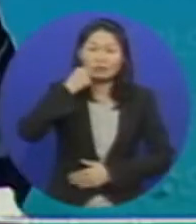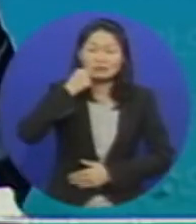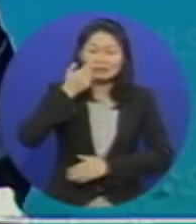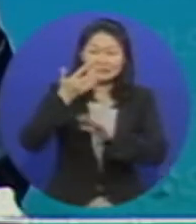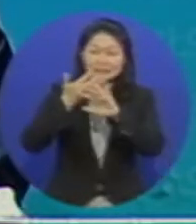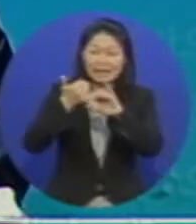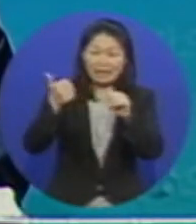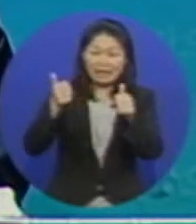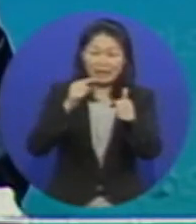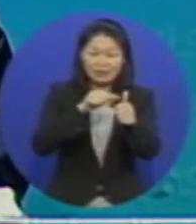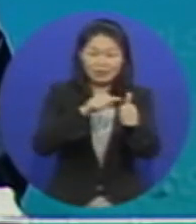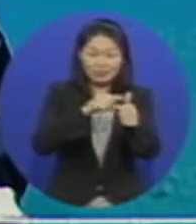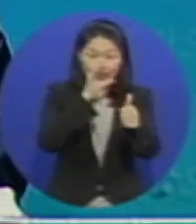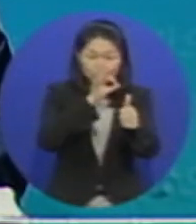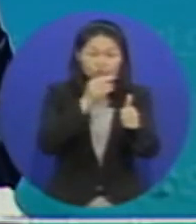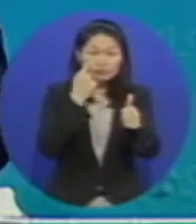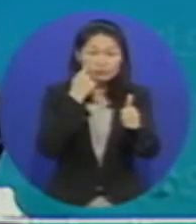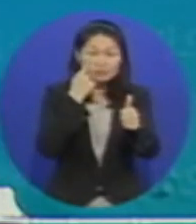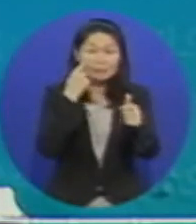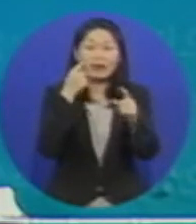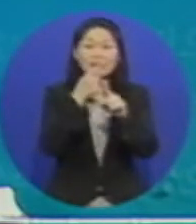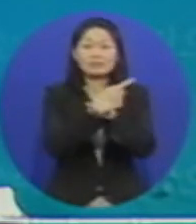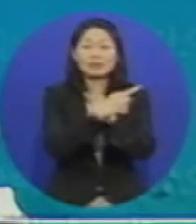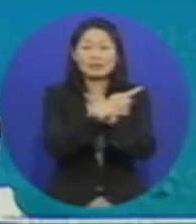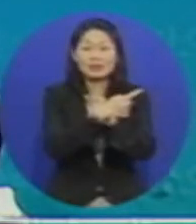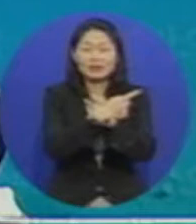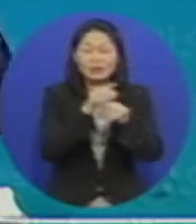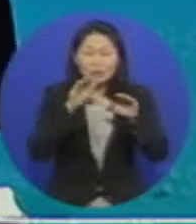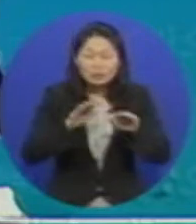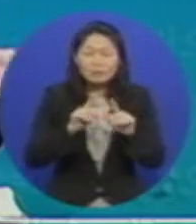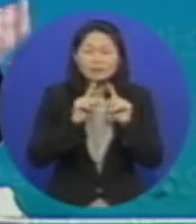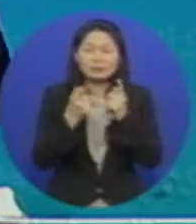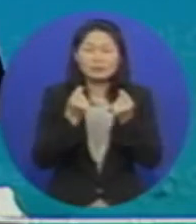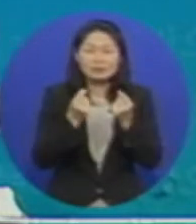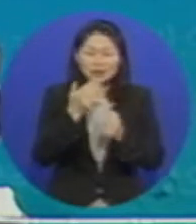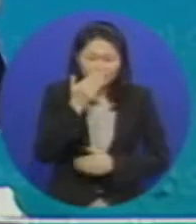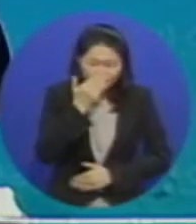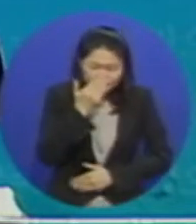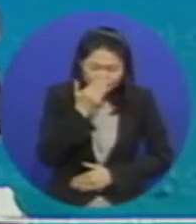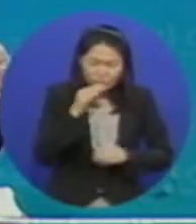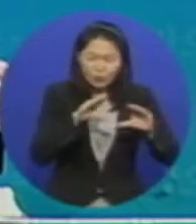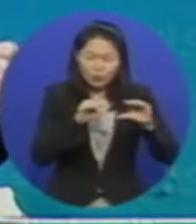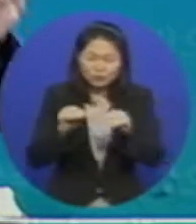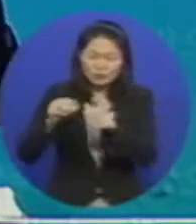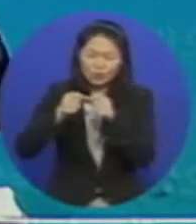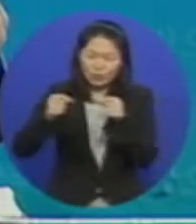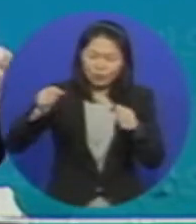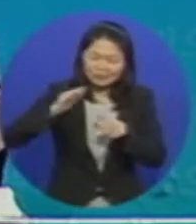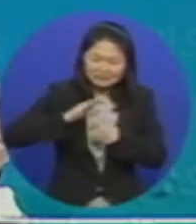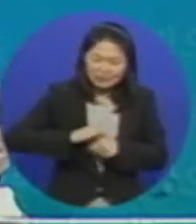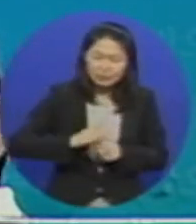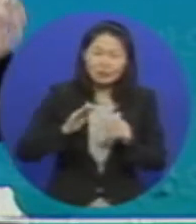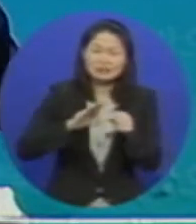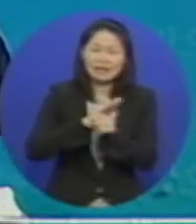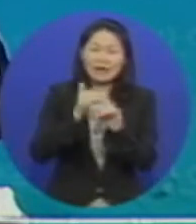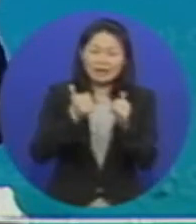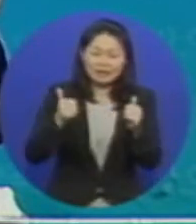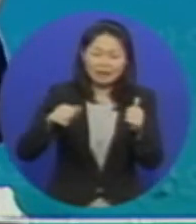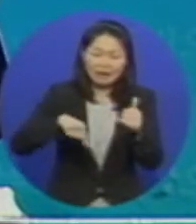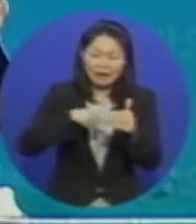달라져요 그것이 오늘 이 말씀이에요 겸손해지고 온유 해주고 오래 참게 되고 사랑 가운데서 서로 용납하고